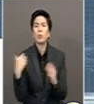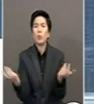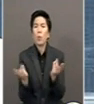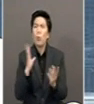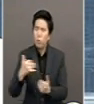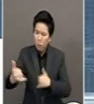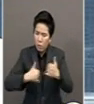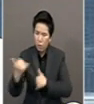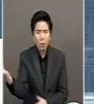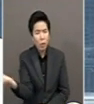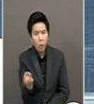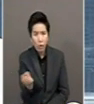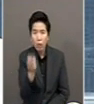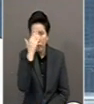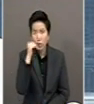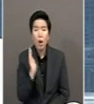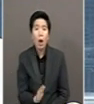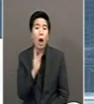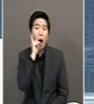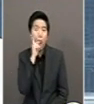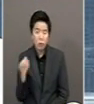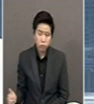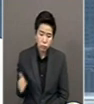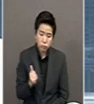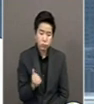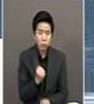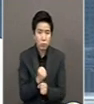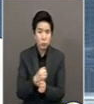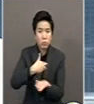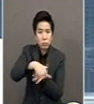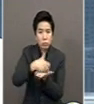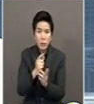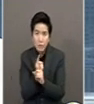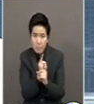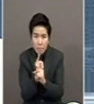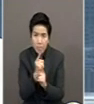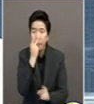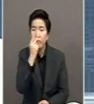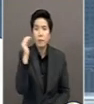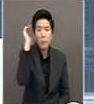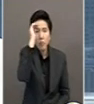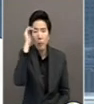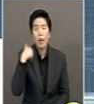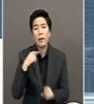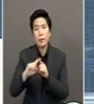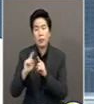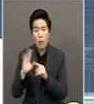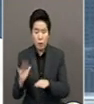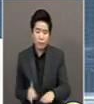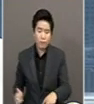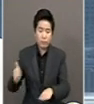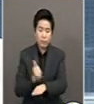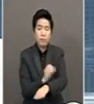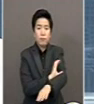ารเนี่ยก็ยังไม่ค่อยดีขึ้นเลยแล้ววันนี้ผู้สื่อข่าวของเรานะคะคุณวัชราทิตย์เกษีก็ไปติดตามดูว่าการเดินทางด้วยรถ